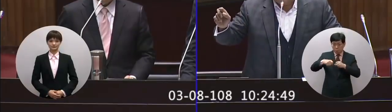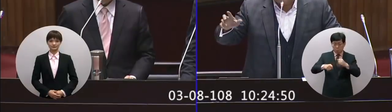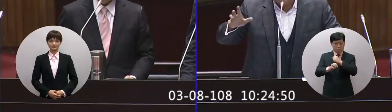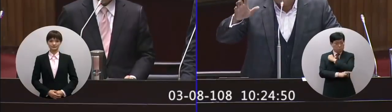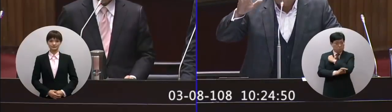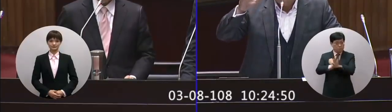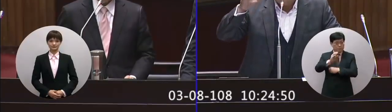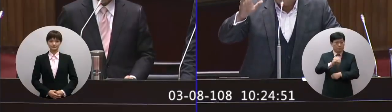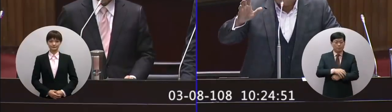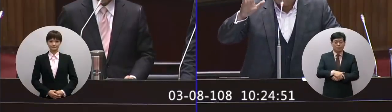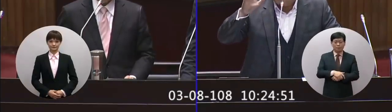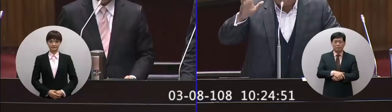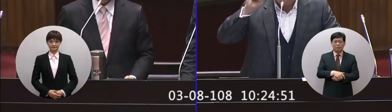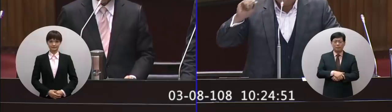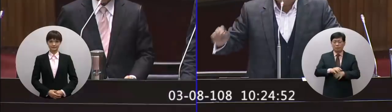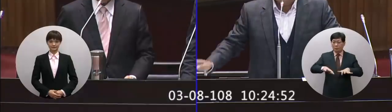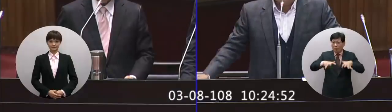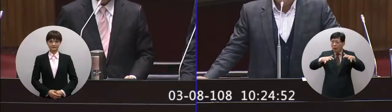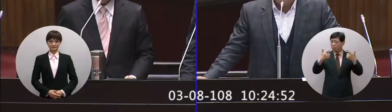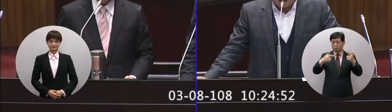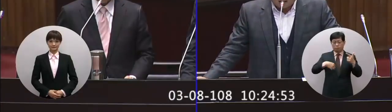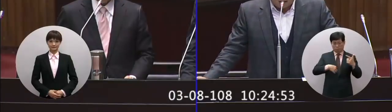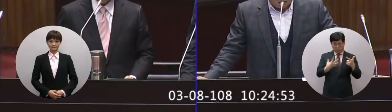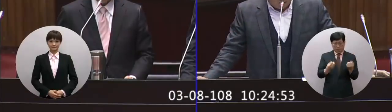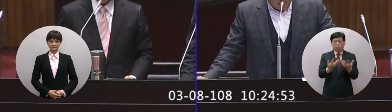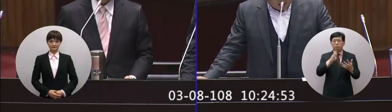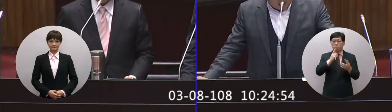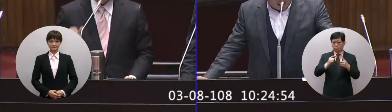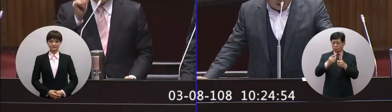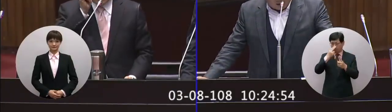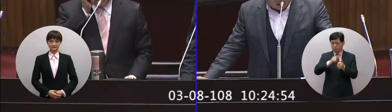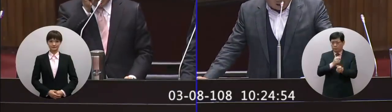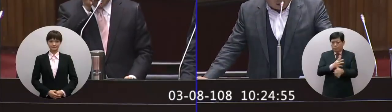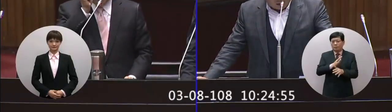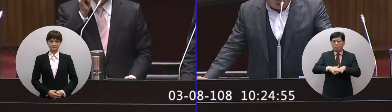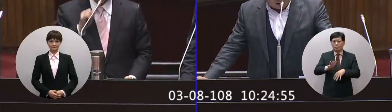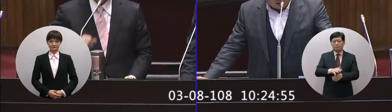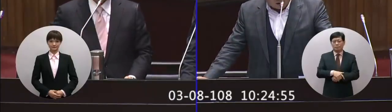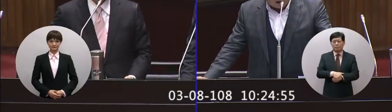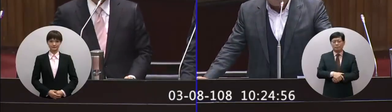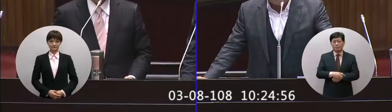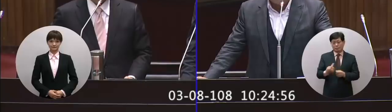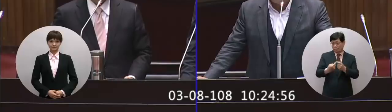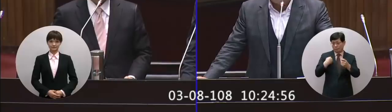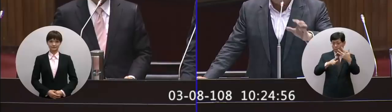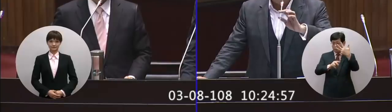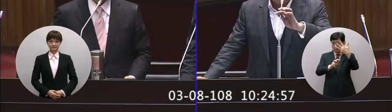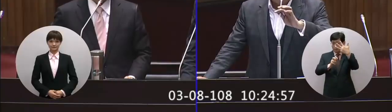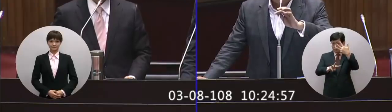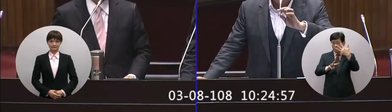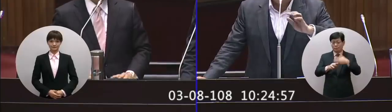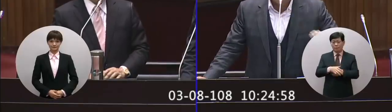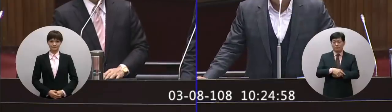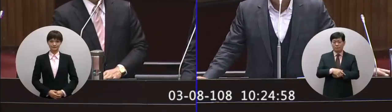端？所以说淹水不只是天灾，也是人祸。那我想我们去年